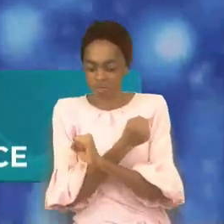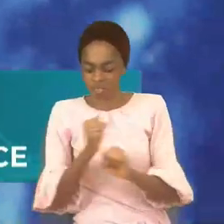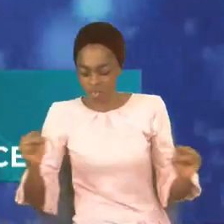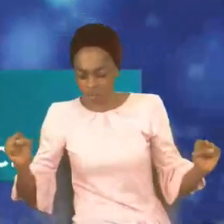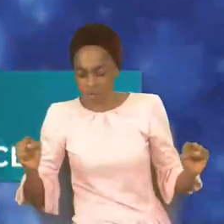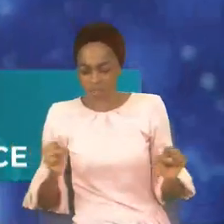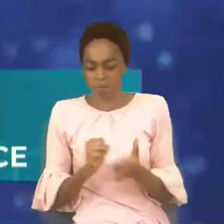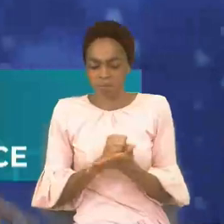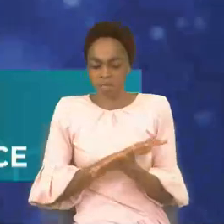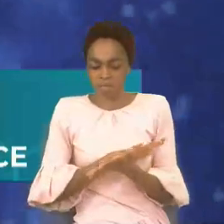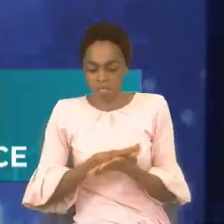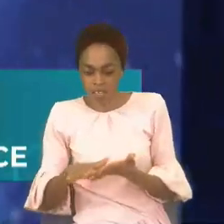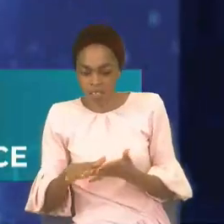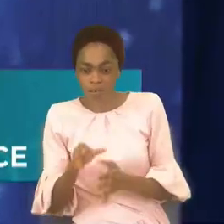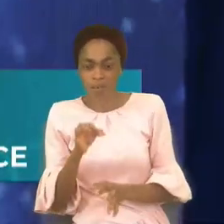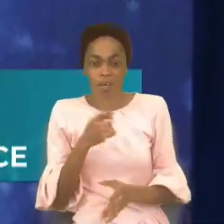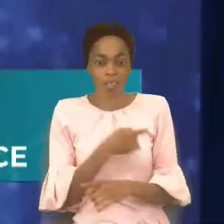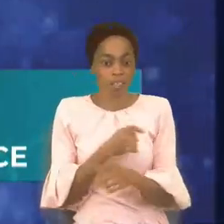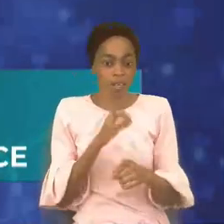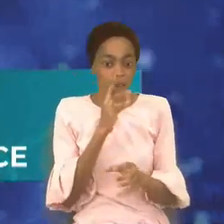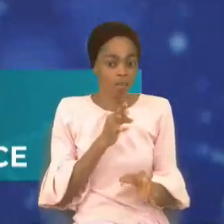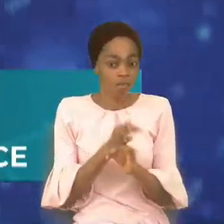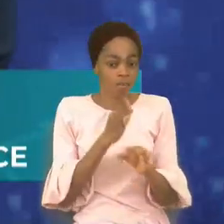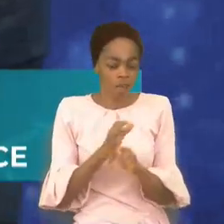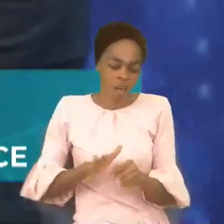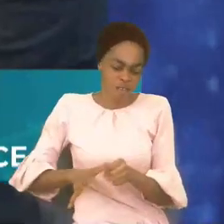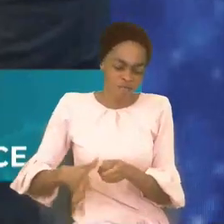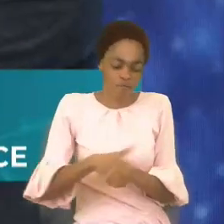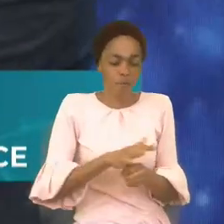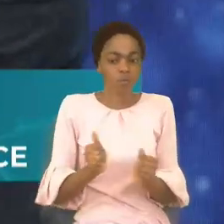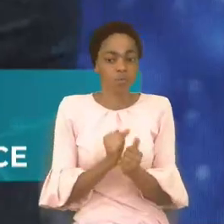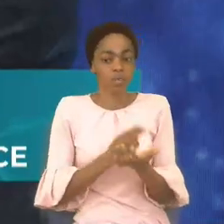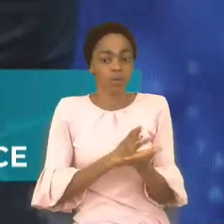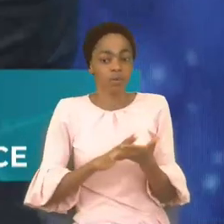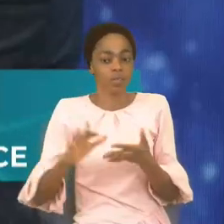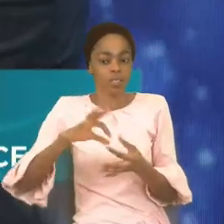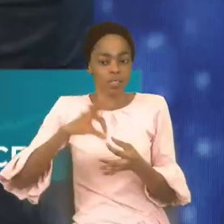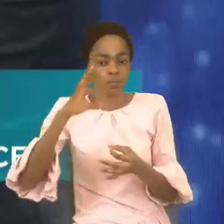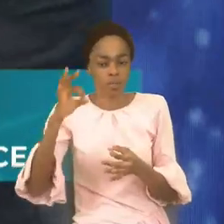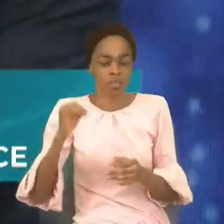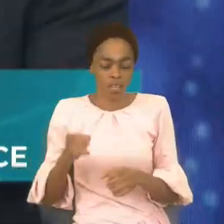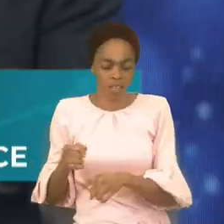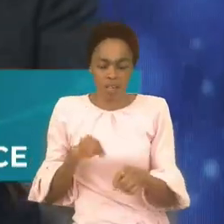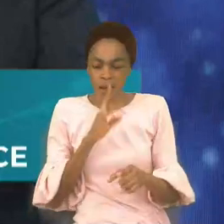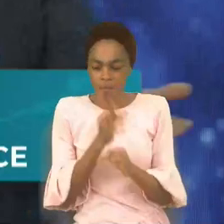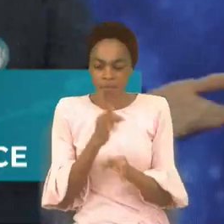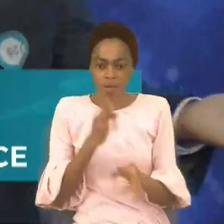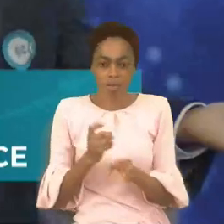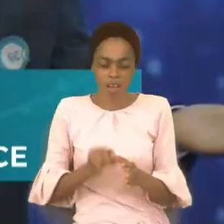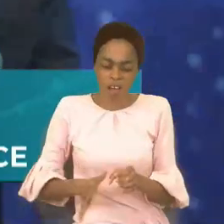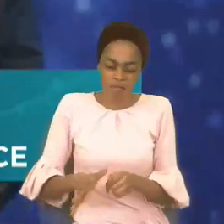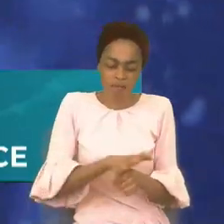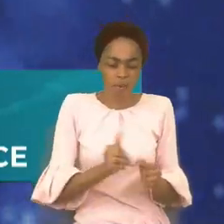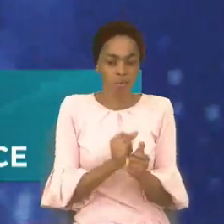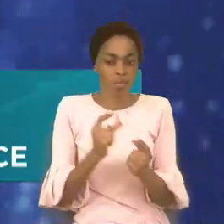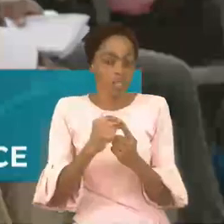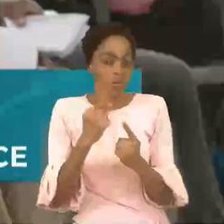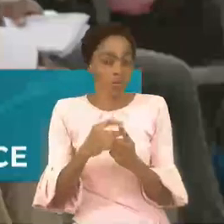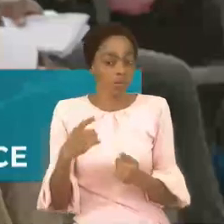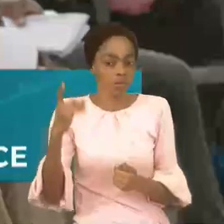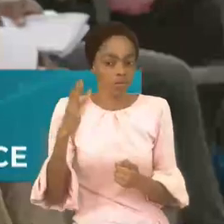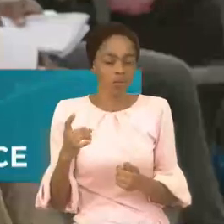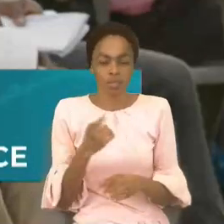sont fidèles, ils sont remplis du Saint-Esprit, ils sont fidèles, ils sont saturés par les Écritures, ils sont fidèles, ils connaissent